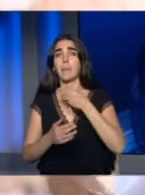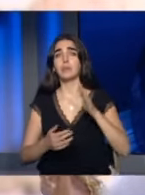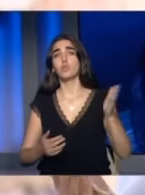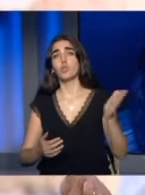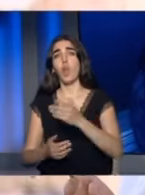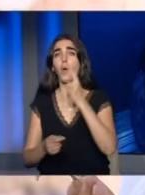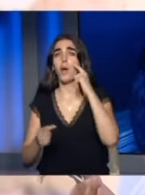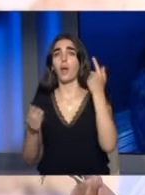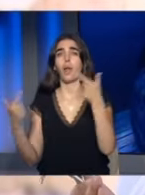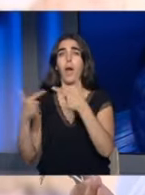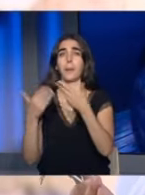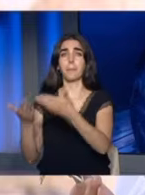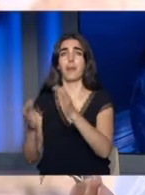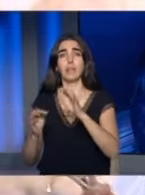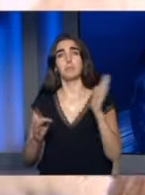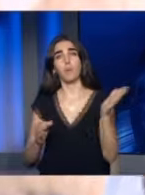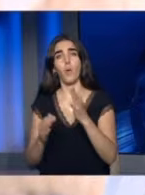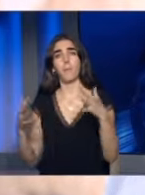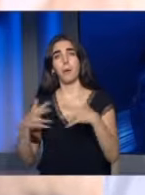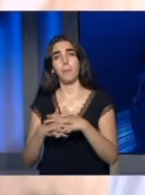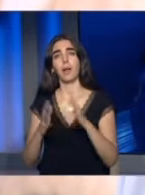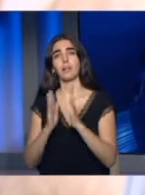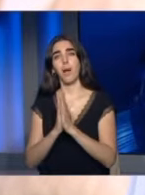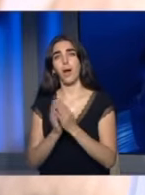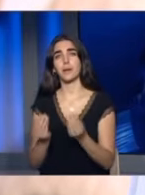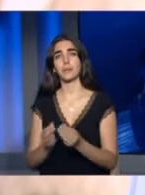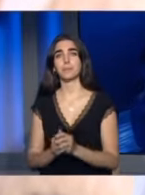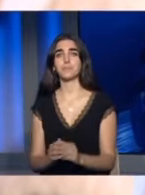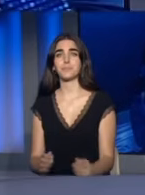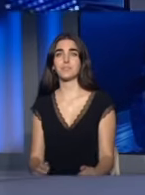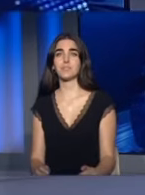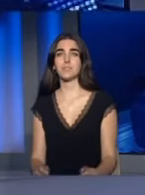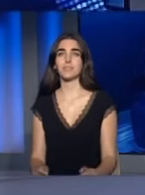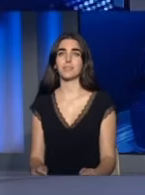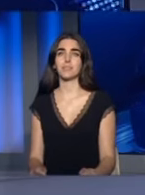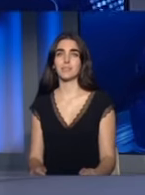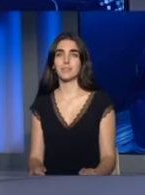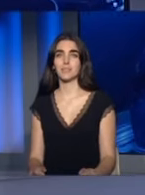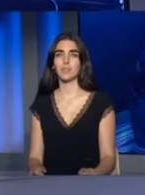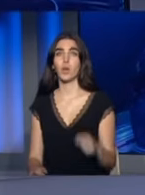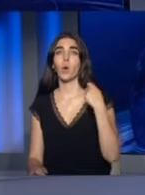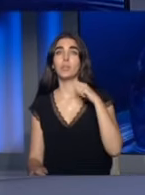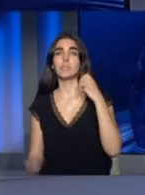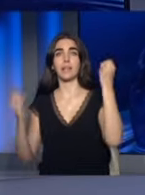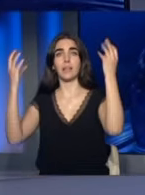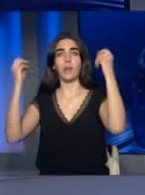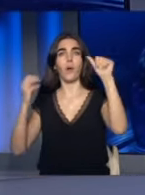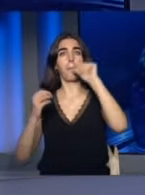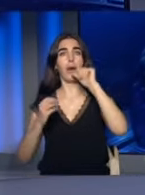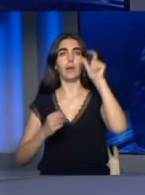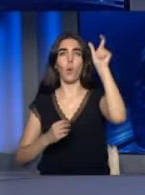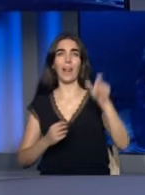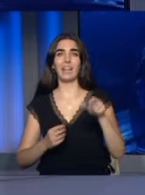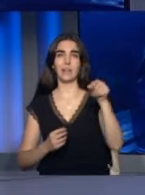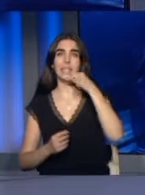يتركونا بيوتنا هيدي حكمه هذا الدهر يزور وزير الطاقه والمياه وليد فياض